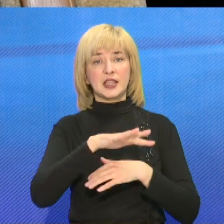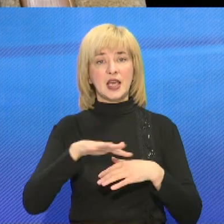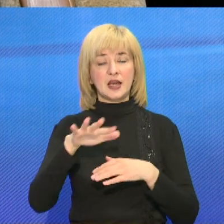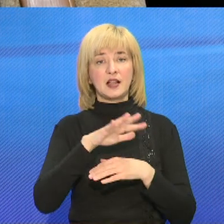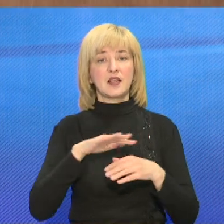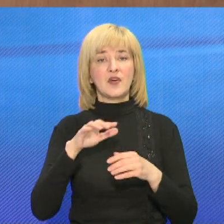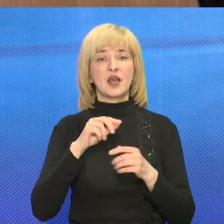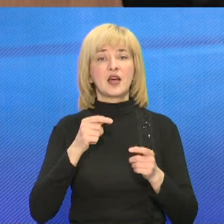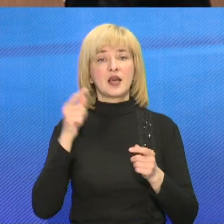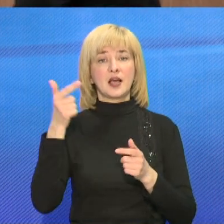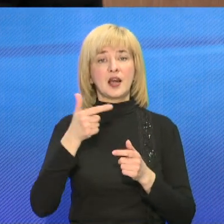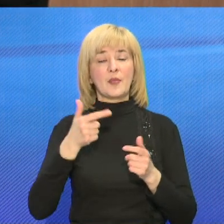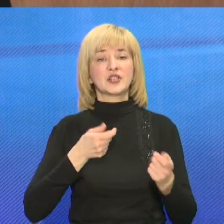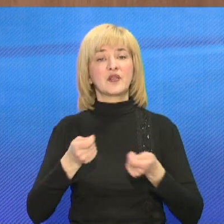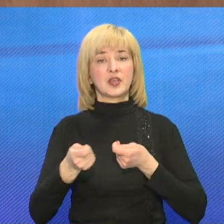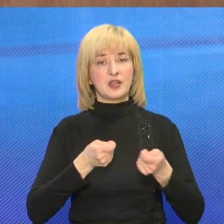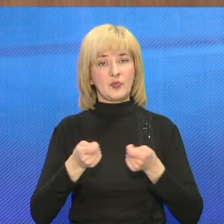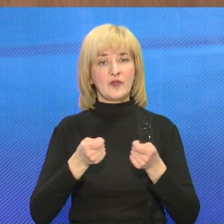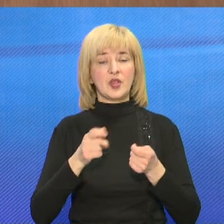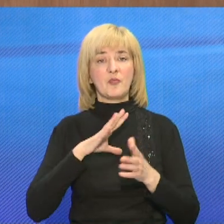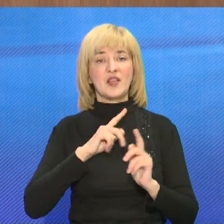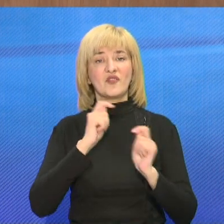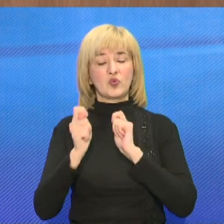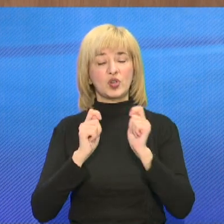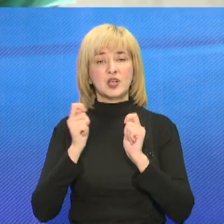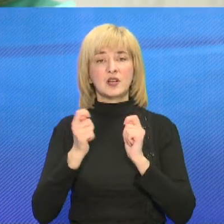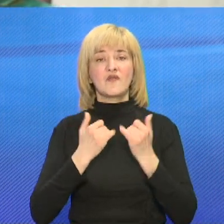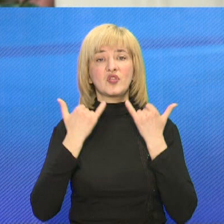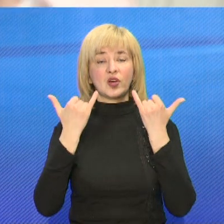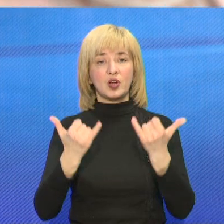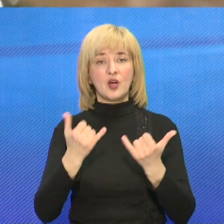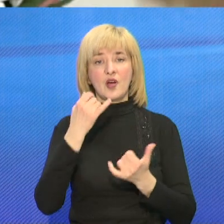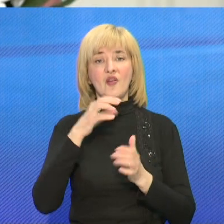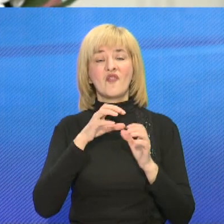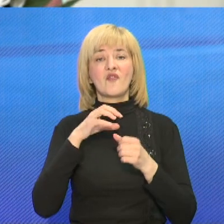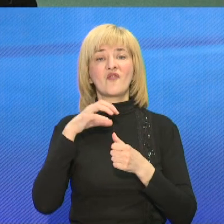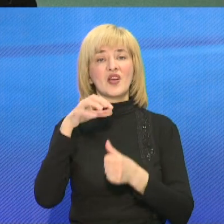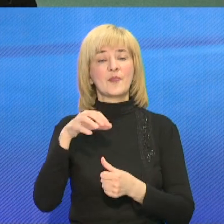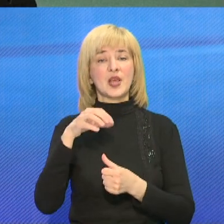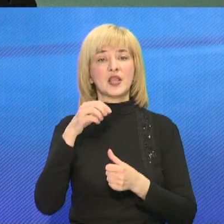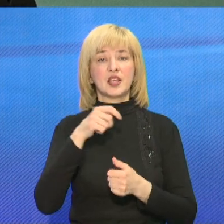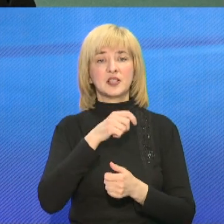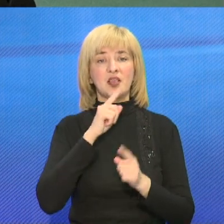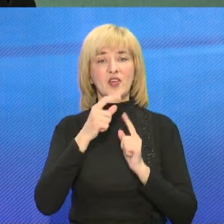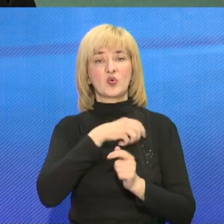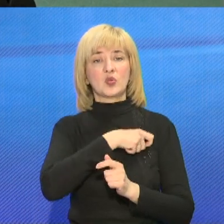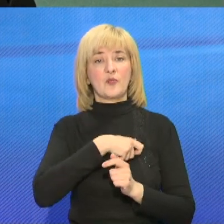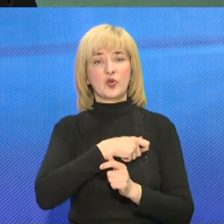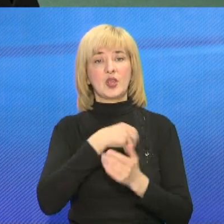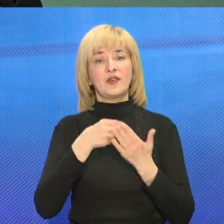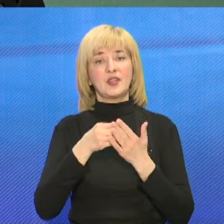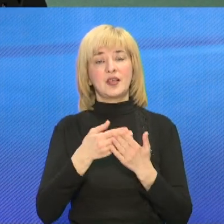самокирования были вручены узнагороды, вымпелы Гродзенской областной ассоциации мясцовых советов депутатов и финансовые